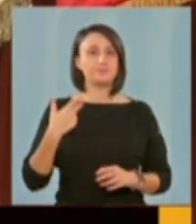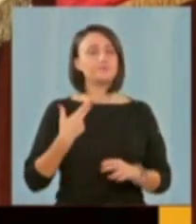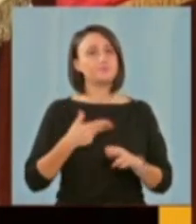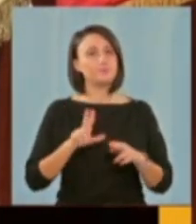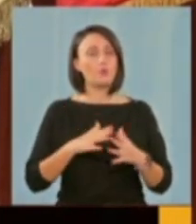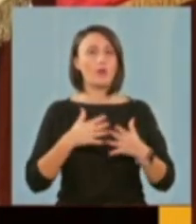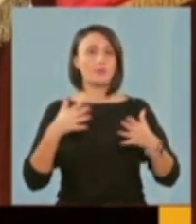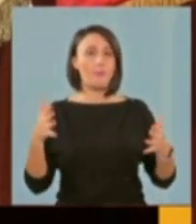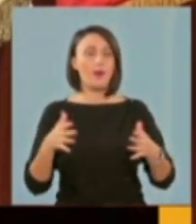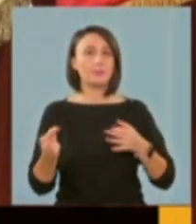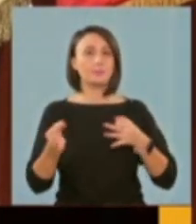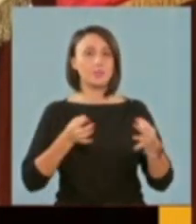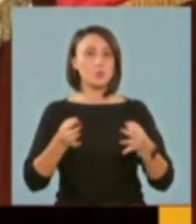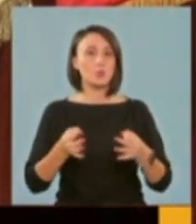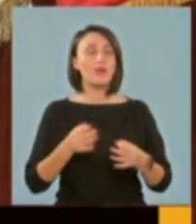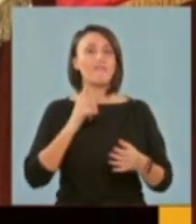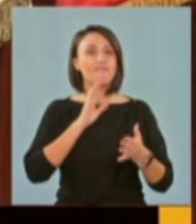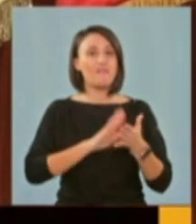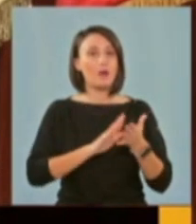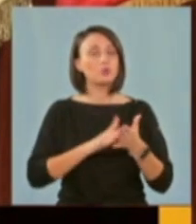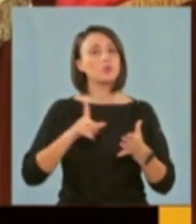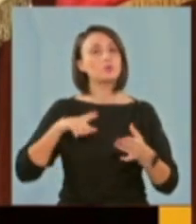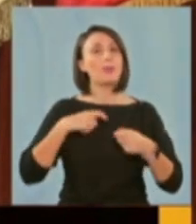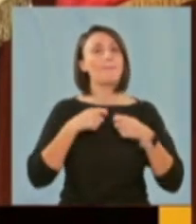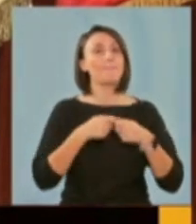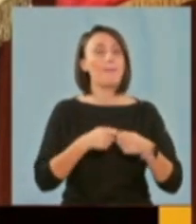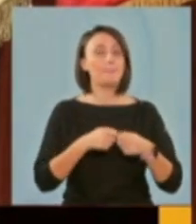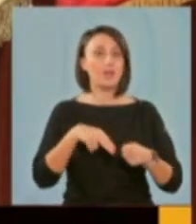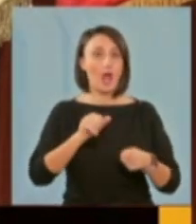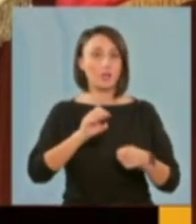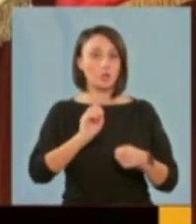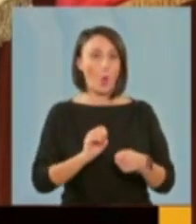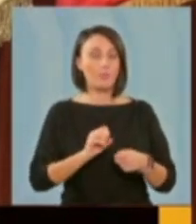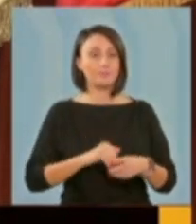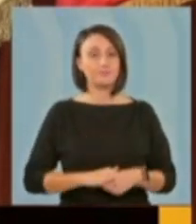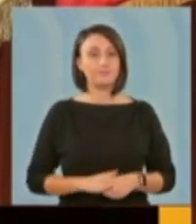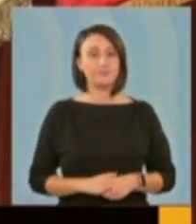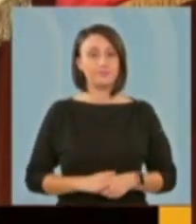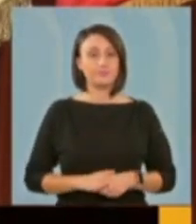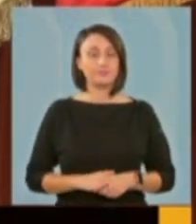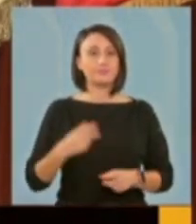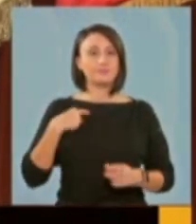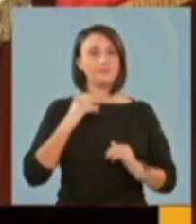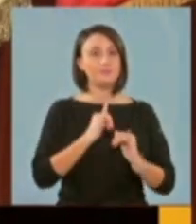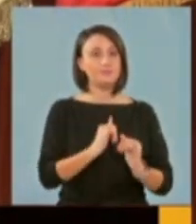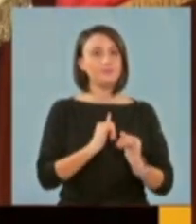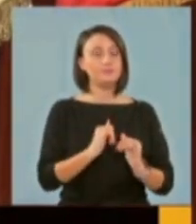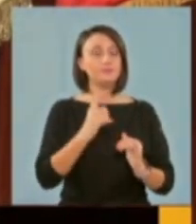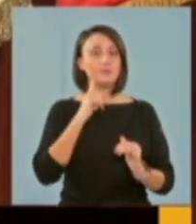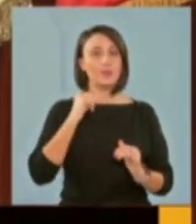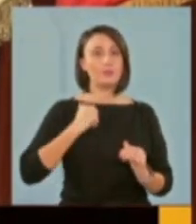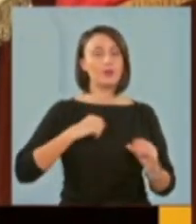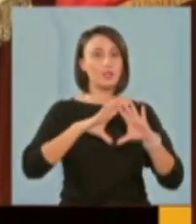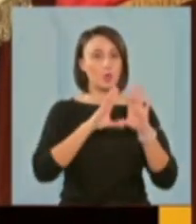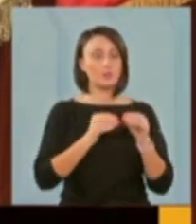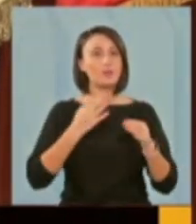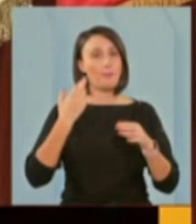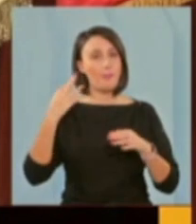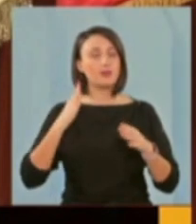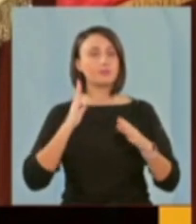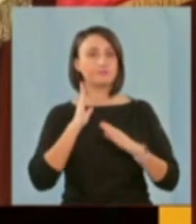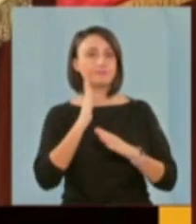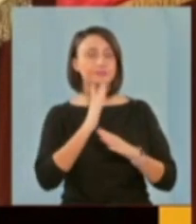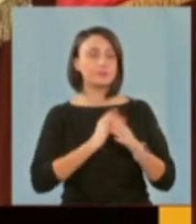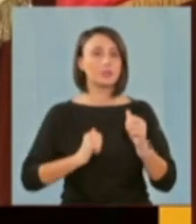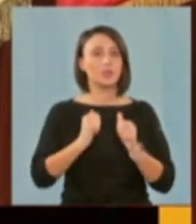în foarte mare măsură, faptul că suntem membri ai NATO a ajutat Armata Română să meargă înaintea